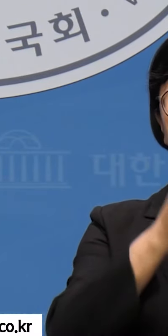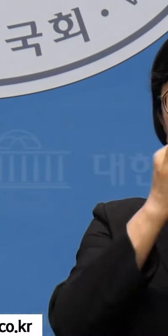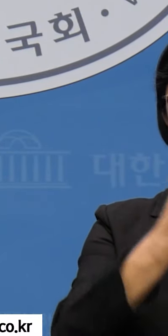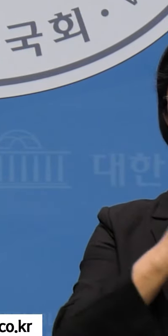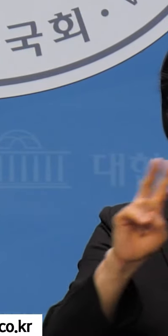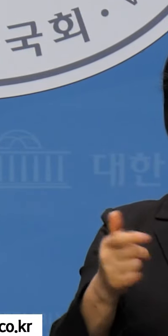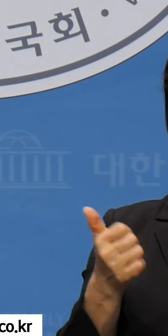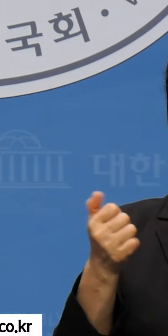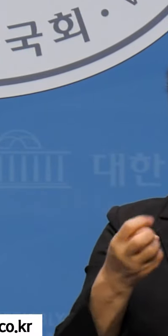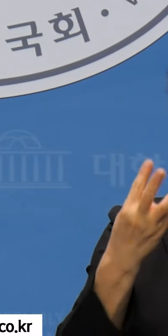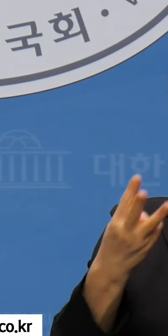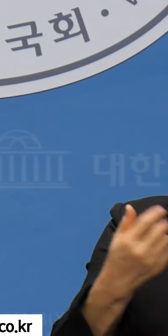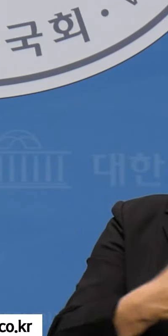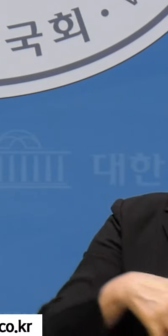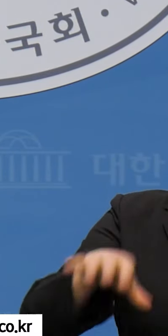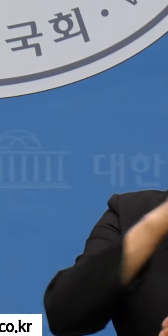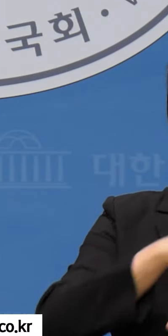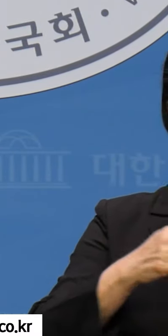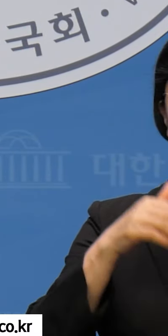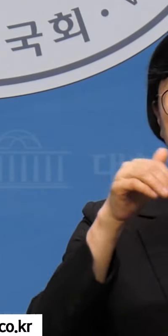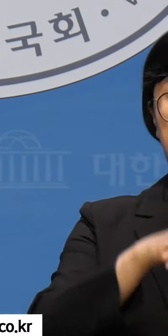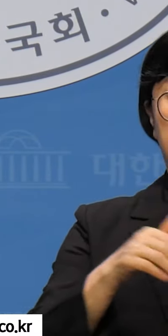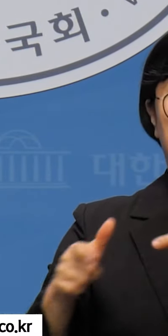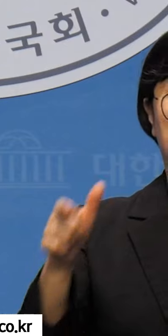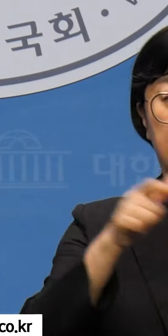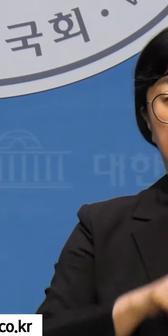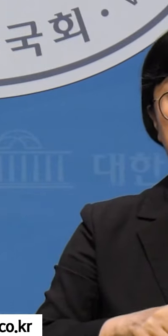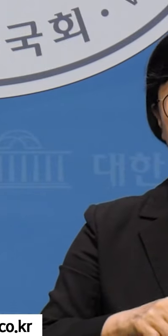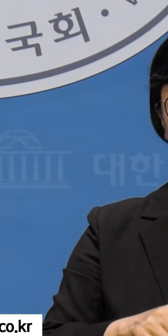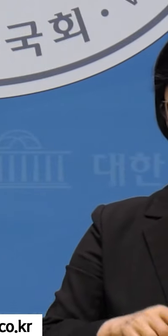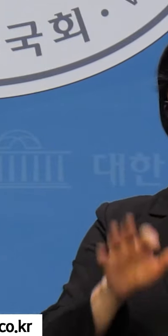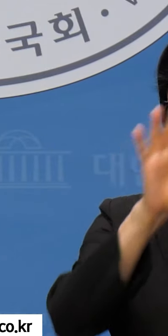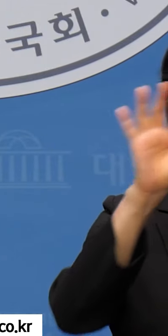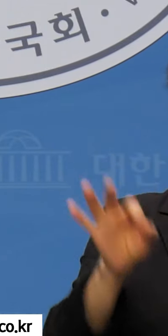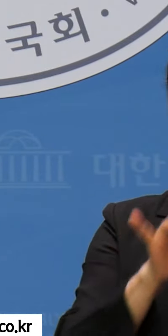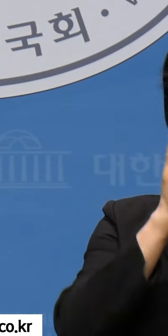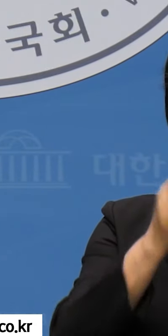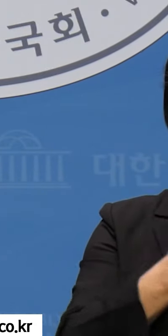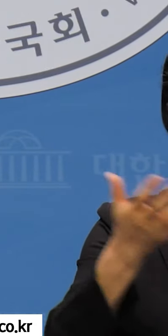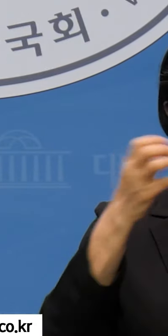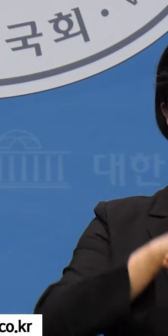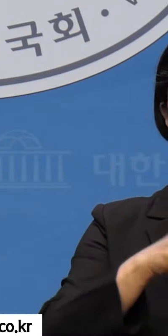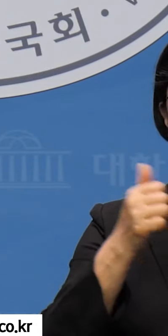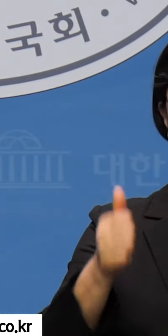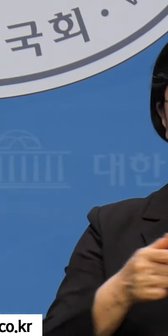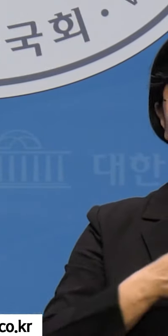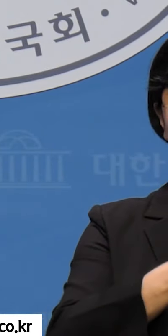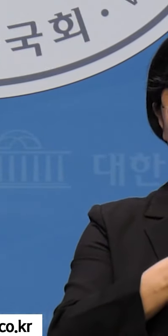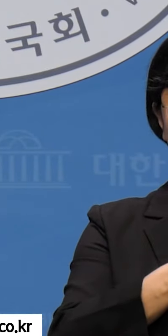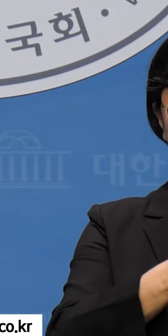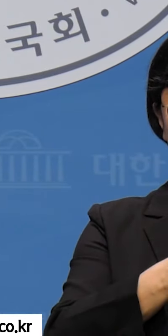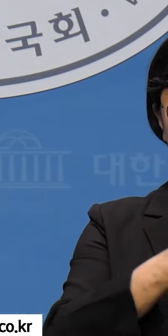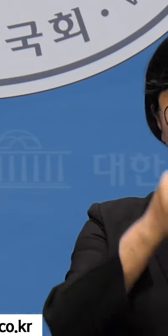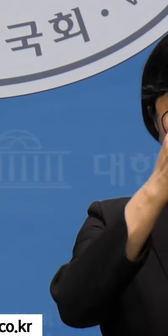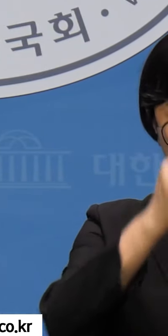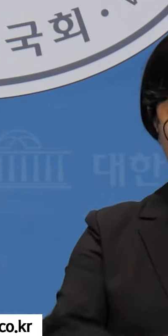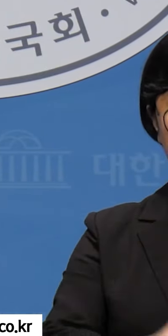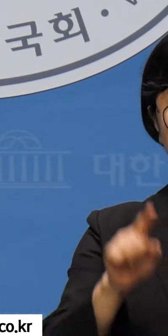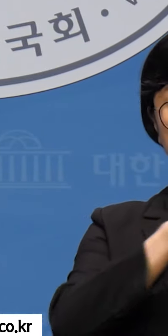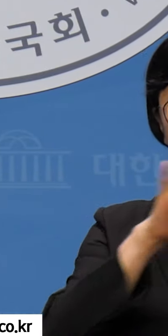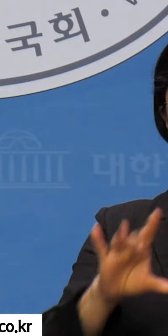253개 전체 선거구의 44%에 해당하는 소송으로서 사상 초유의